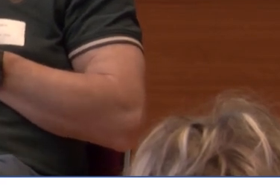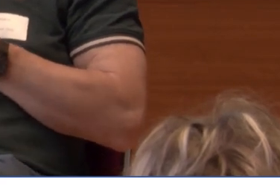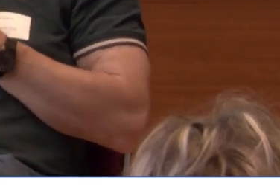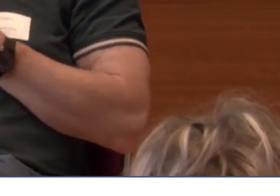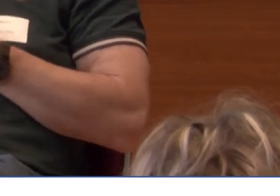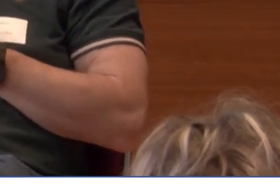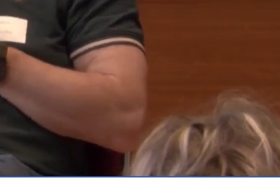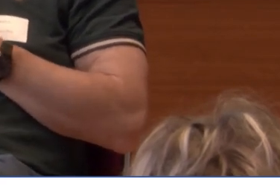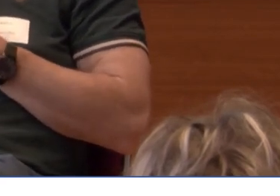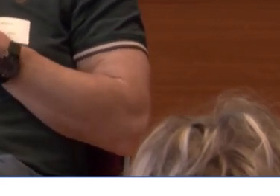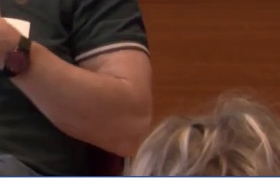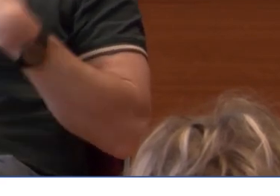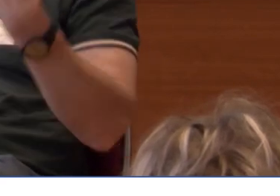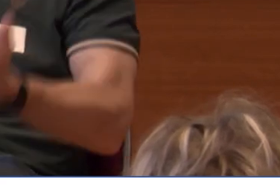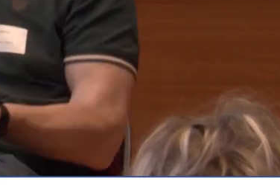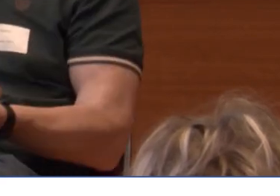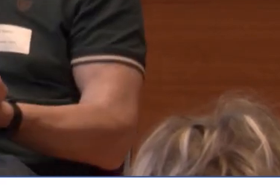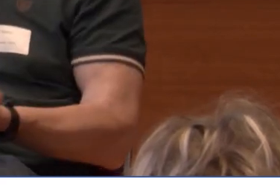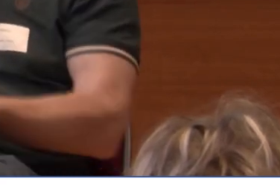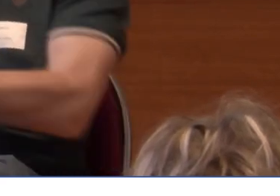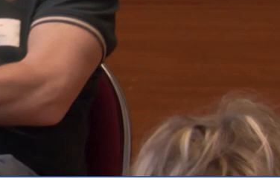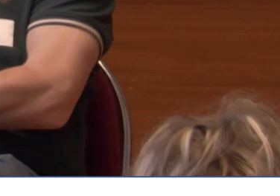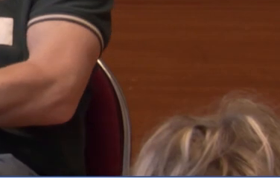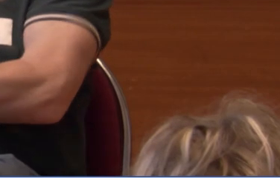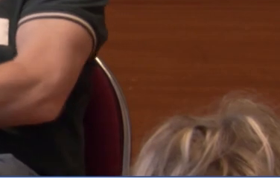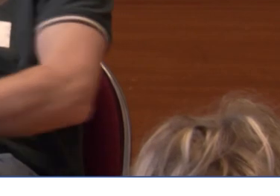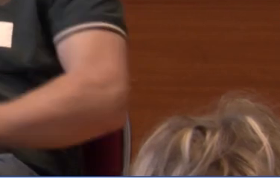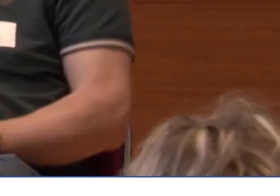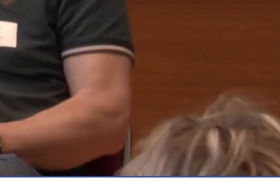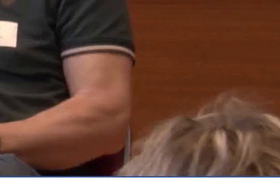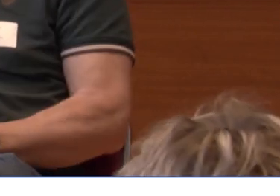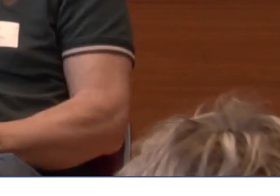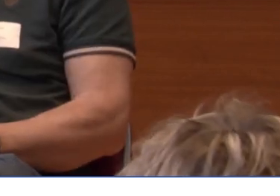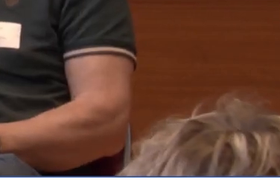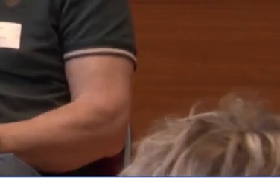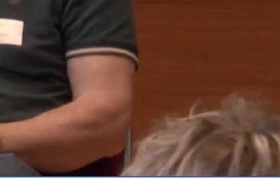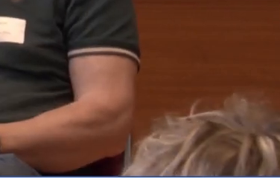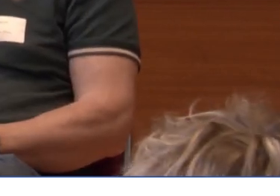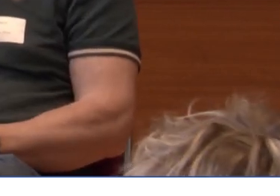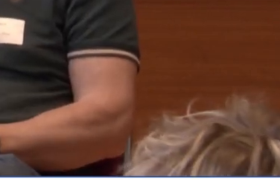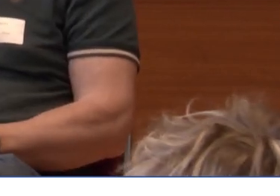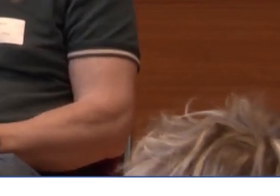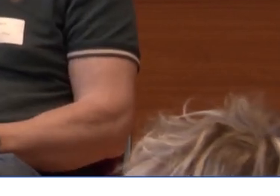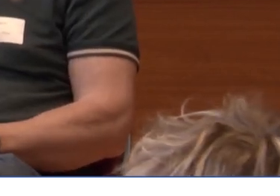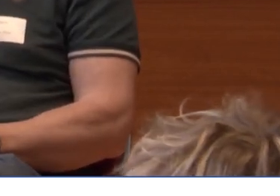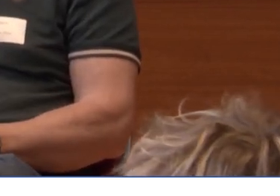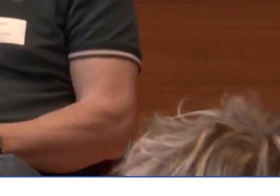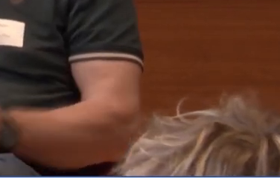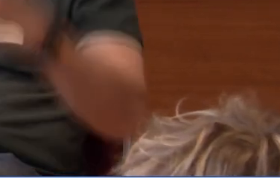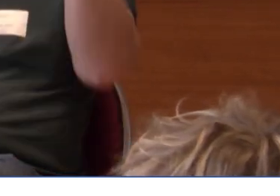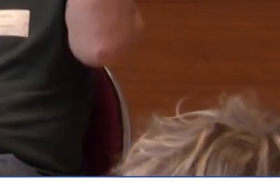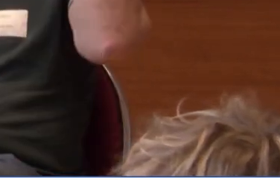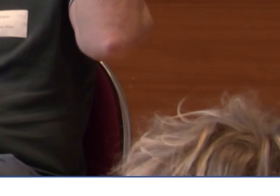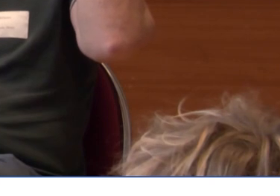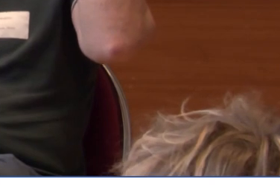für ein Amt aber das ist ja so nicht eine Eingliederungshilfe noch mal deutlicher formuliert eigentlich in der Jugendhilfe auch so weil